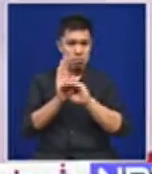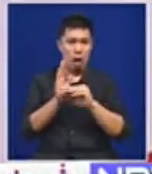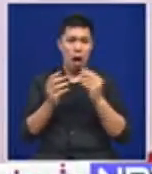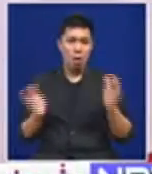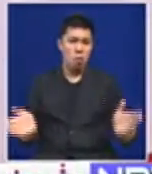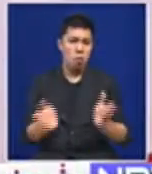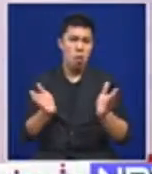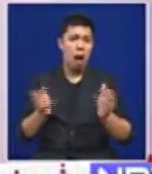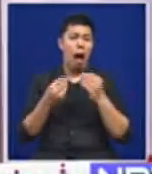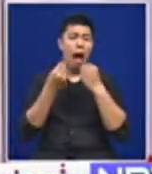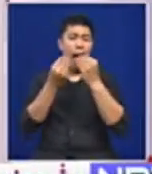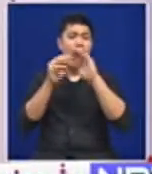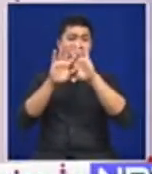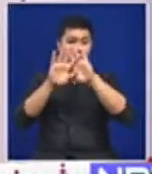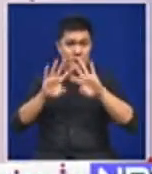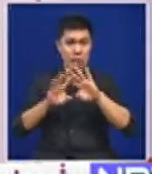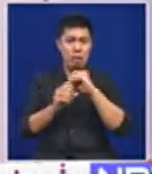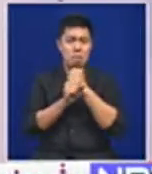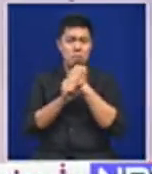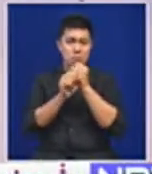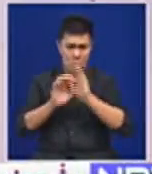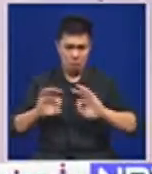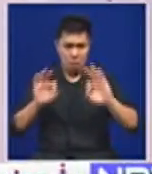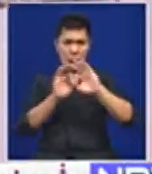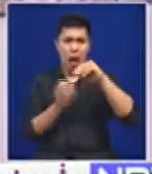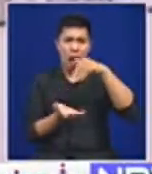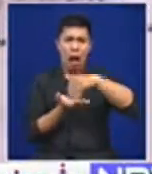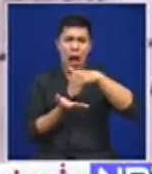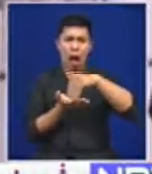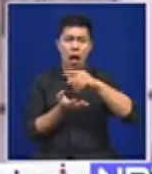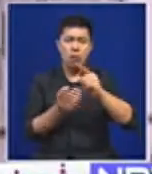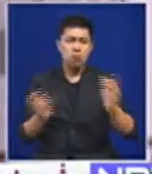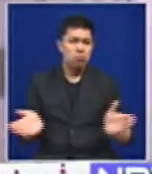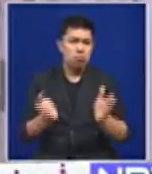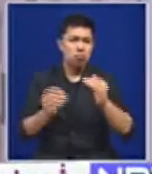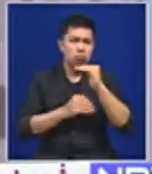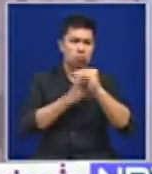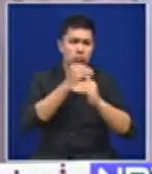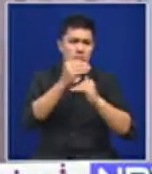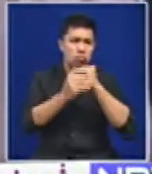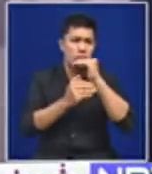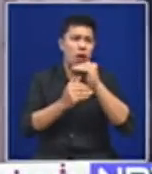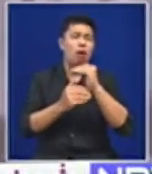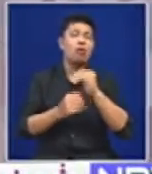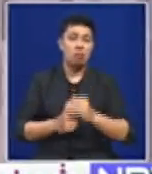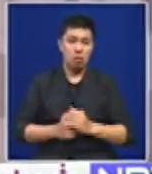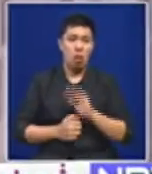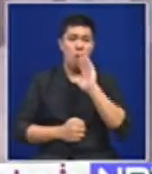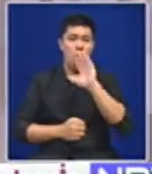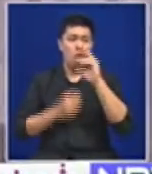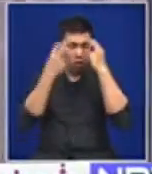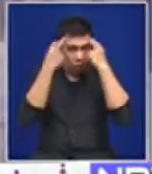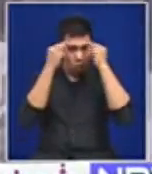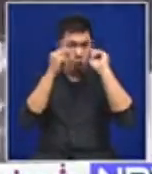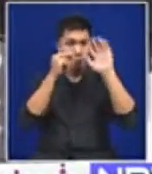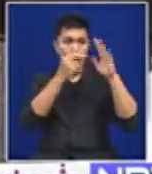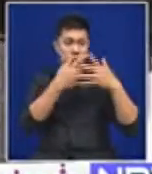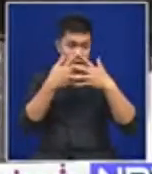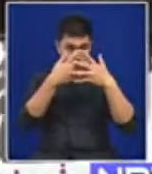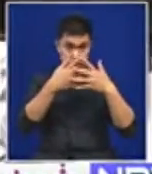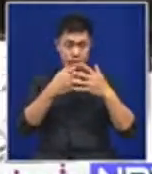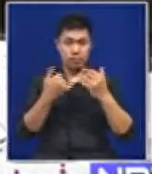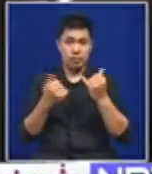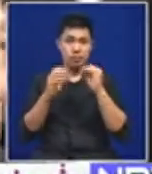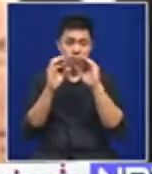สนุนอาเซียนให้คงบทบาทสำคัญในฐานะแกนกลางในการขับเคลื่อนความเติบโตในภูมิภาคของประธานาธิบดีสหรัฐส